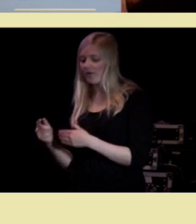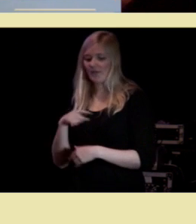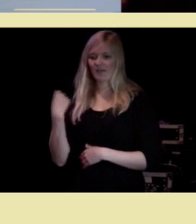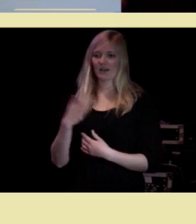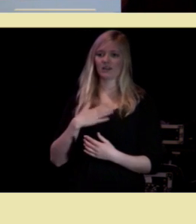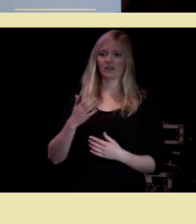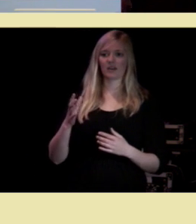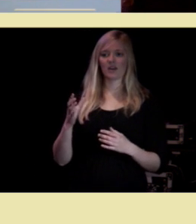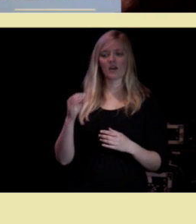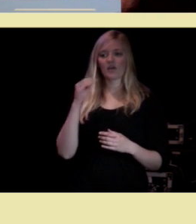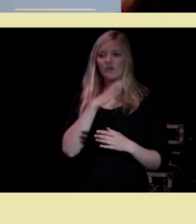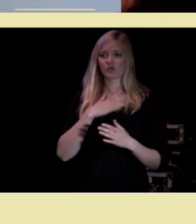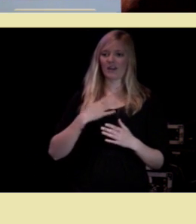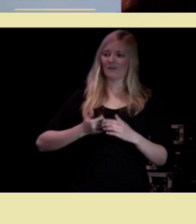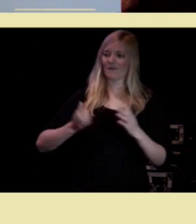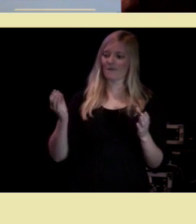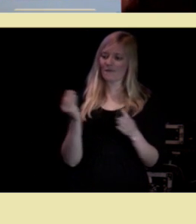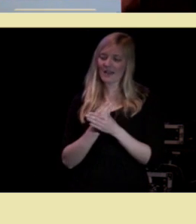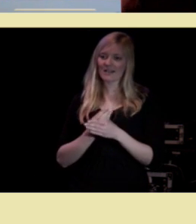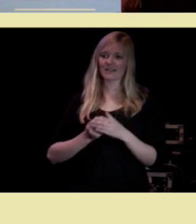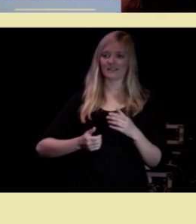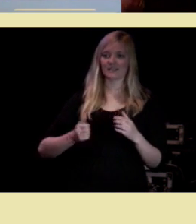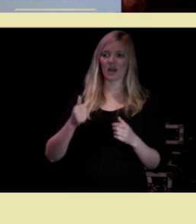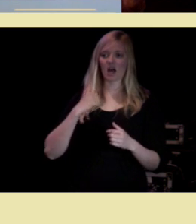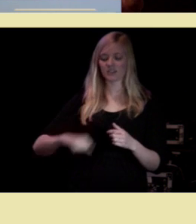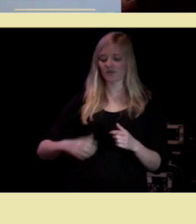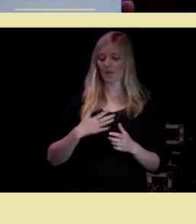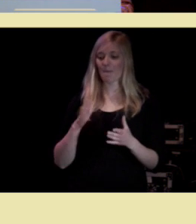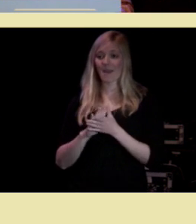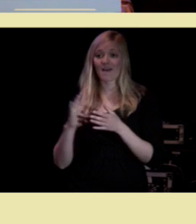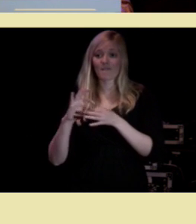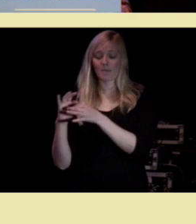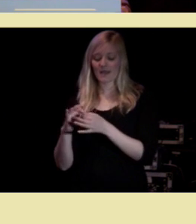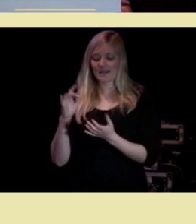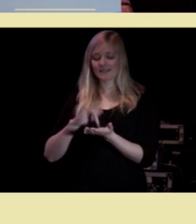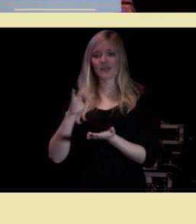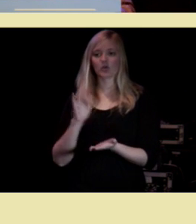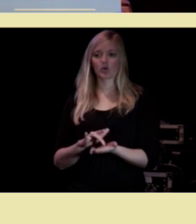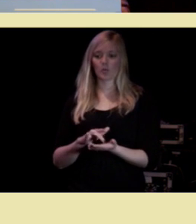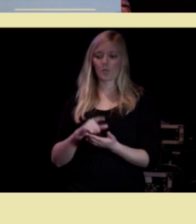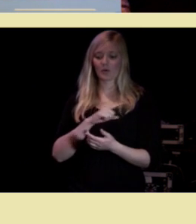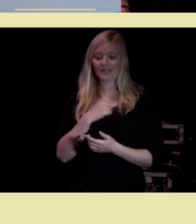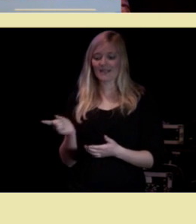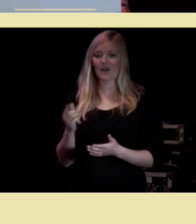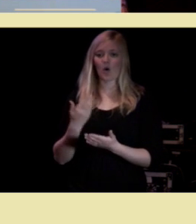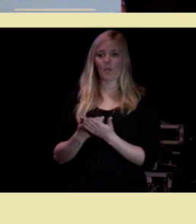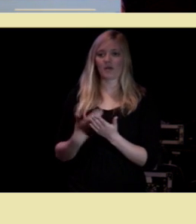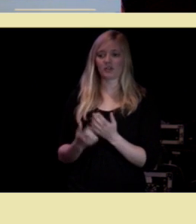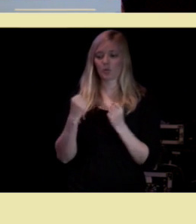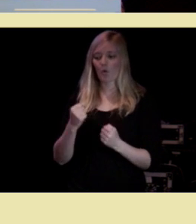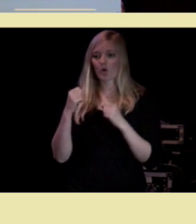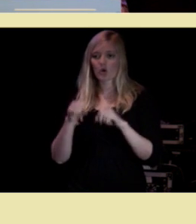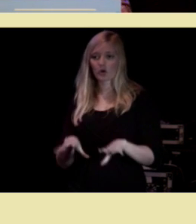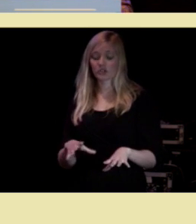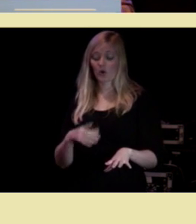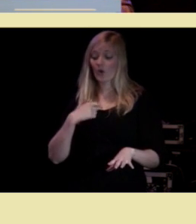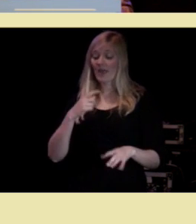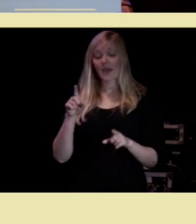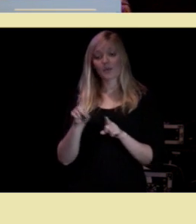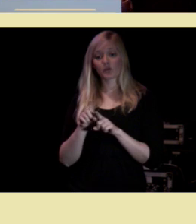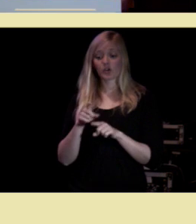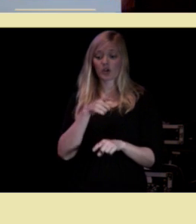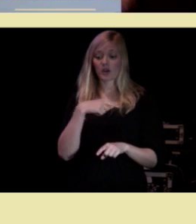ansvar med familien i sentrum for de tiltakene og oppgavene som skal løses. Så dette handler også i veldig stor